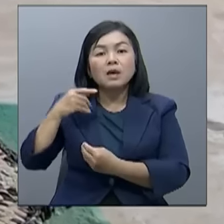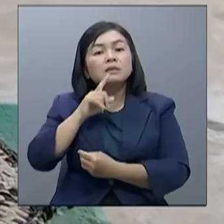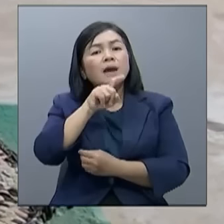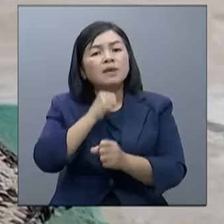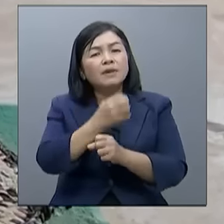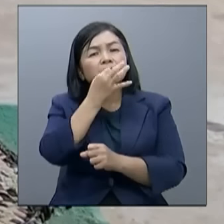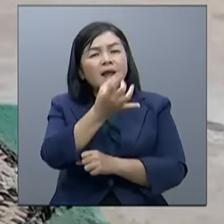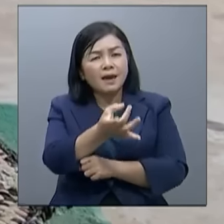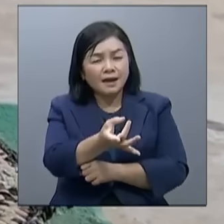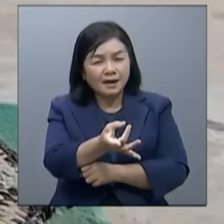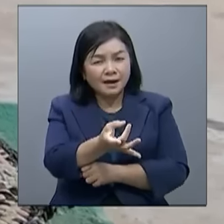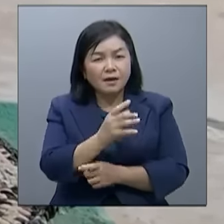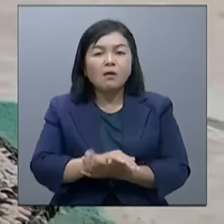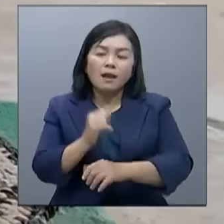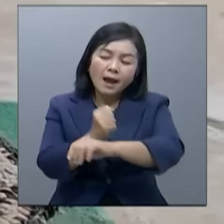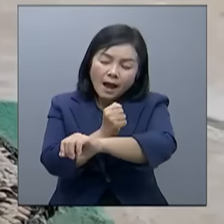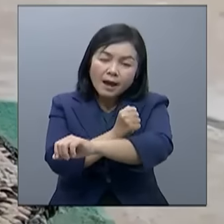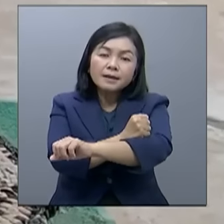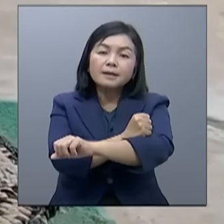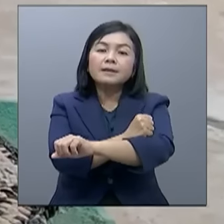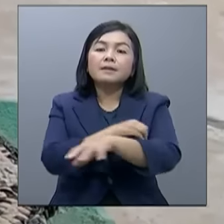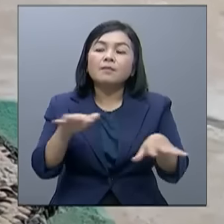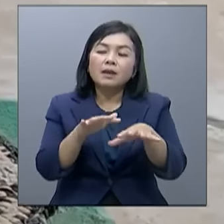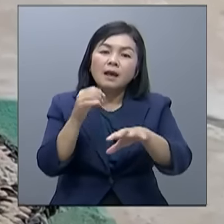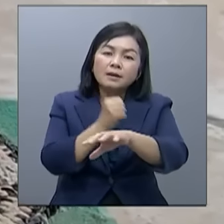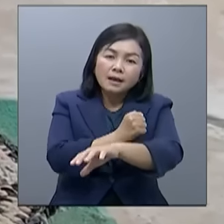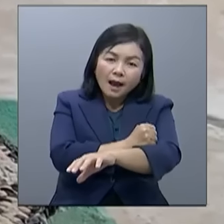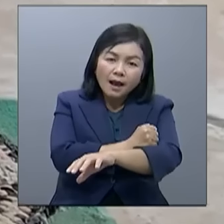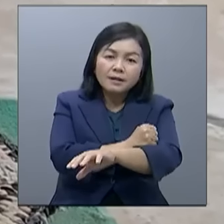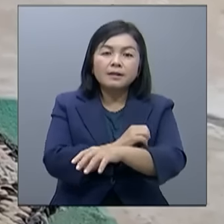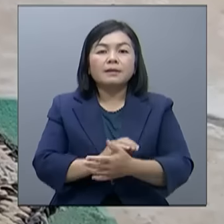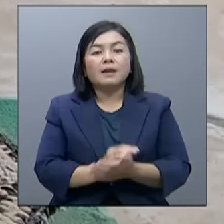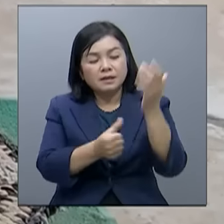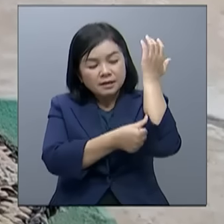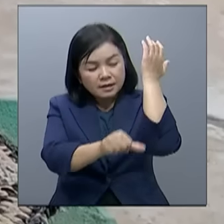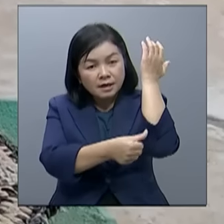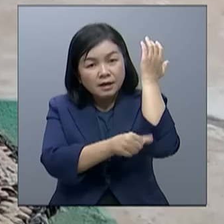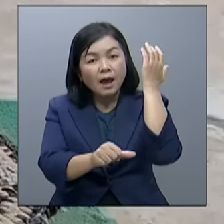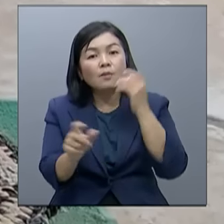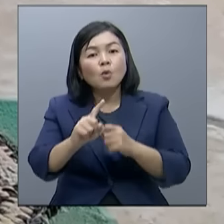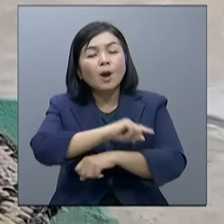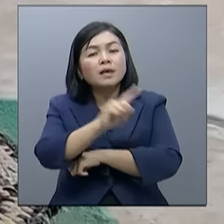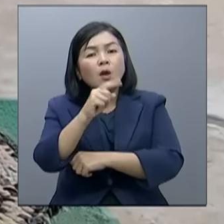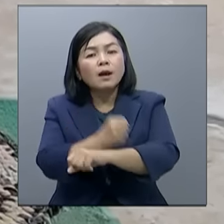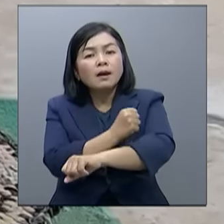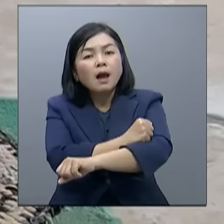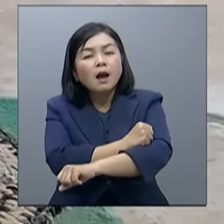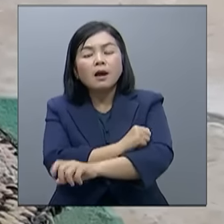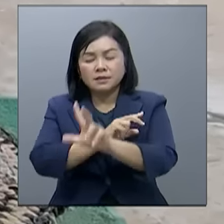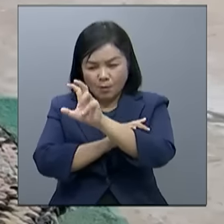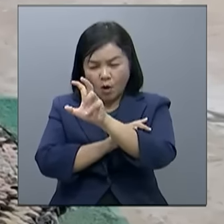ครับ รับจ้างทั่วไปเก็บมะนาว มีรายได้เท่าไหร ่วันละ